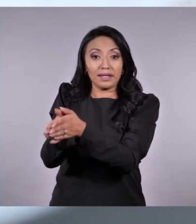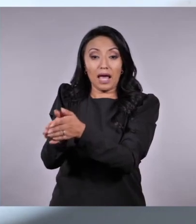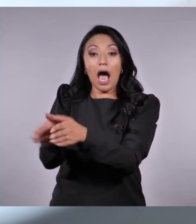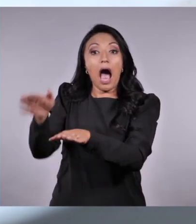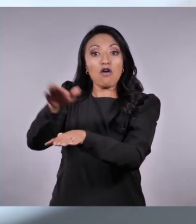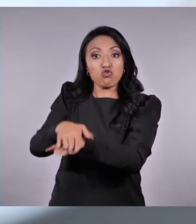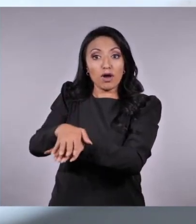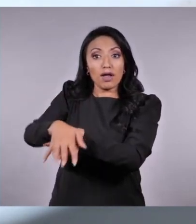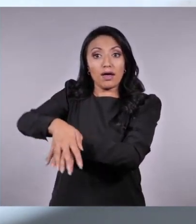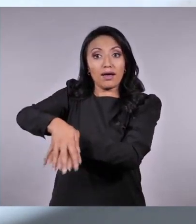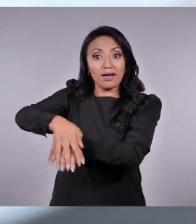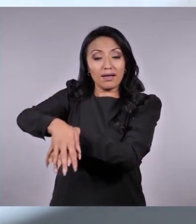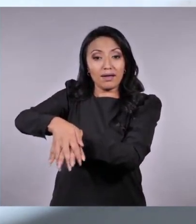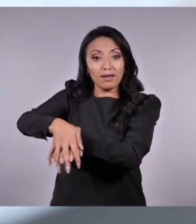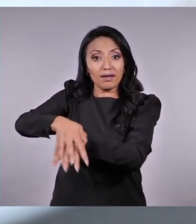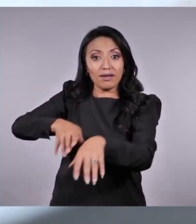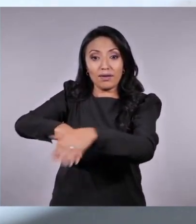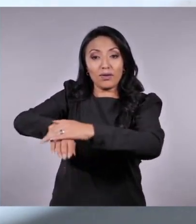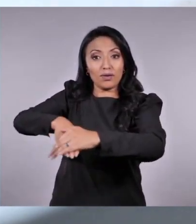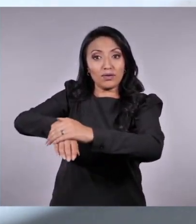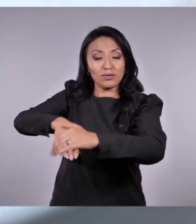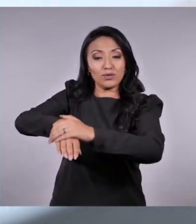por fuera,